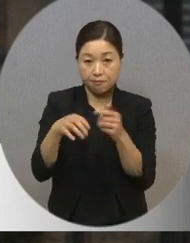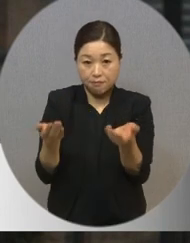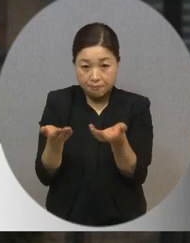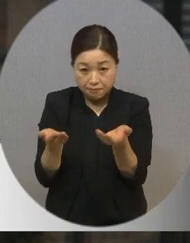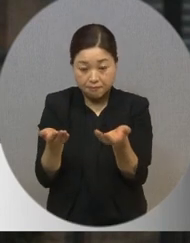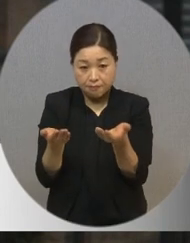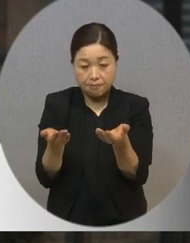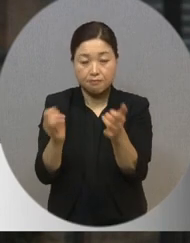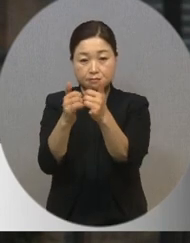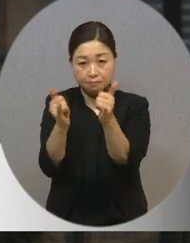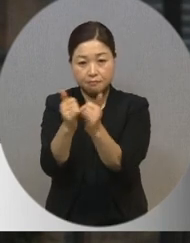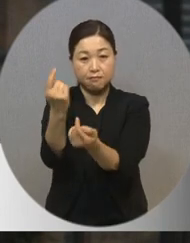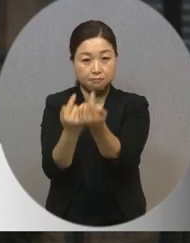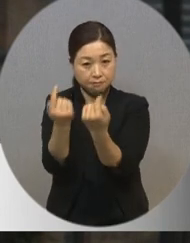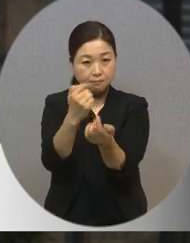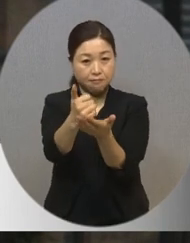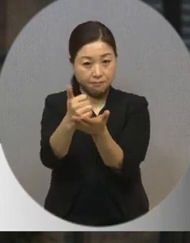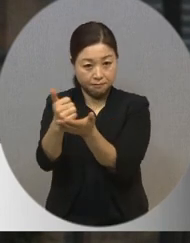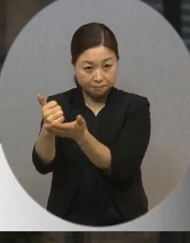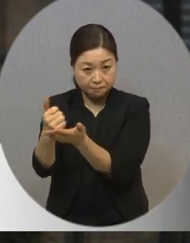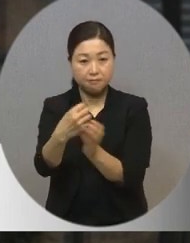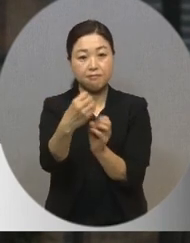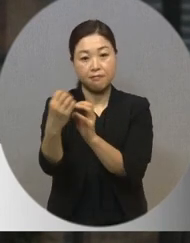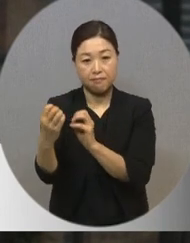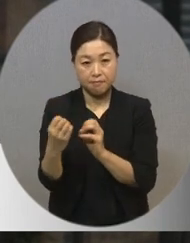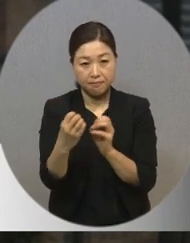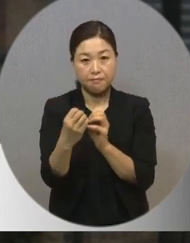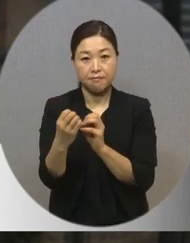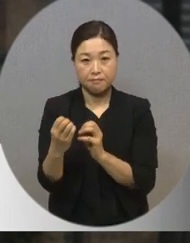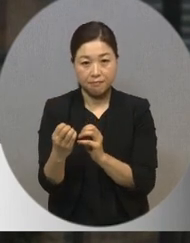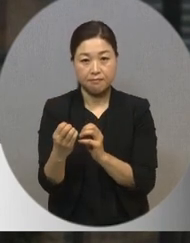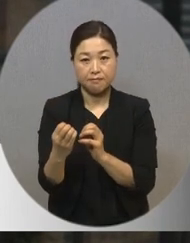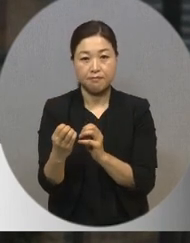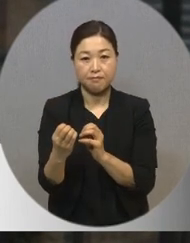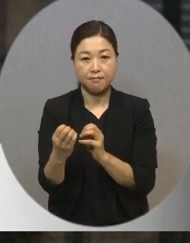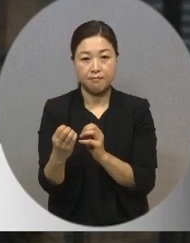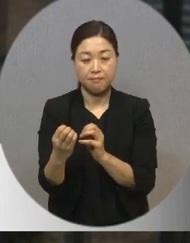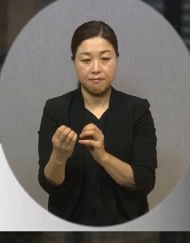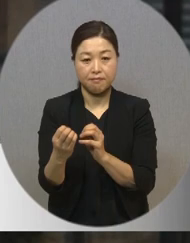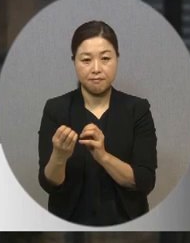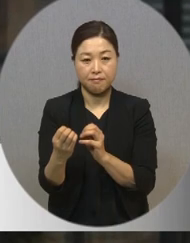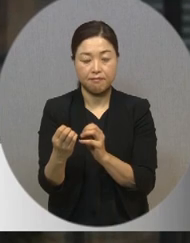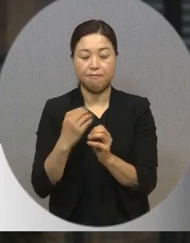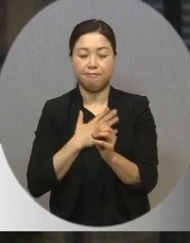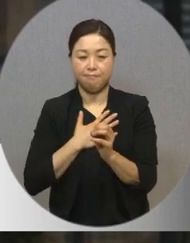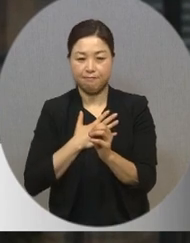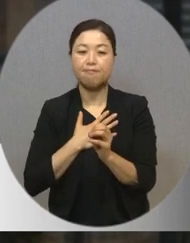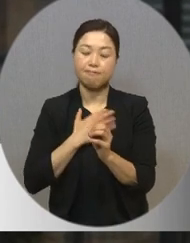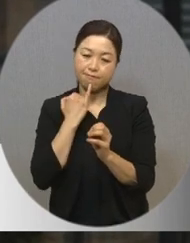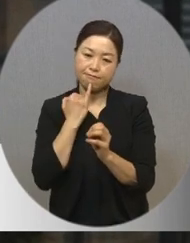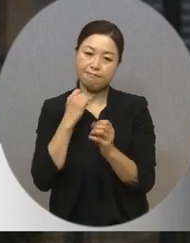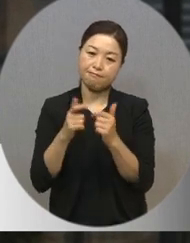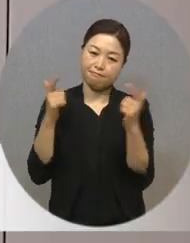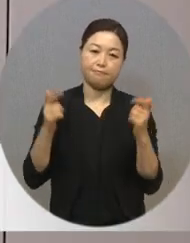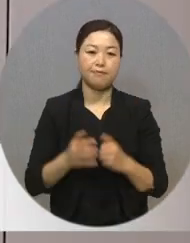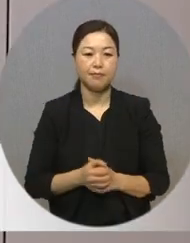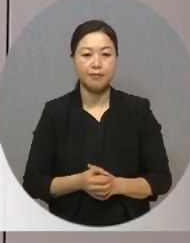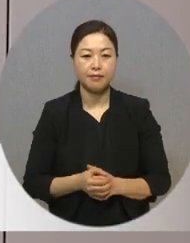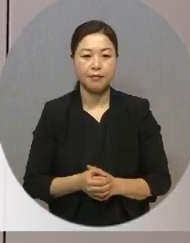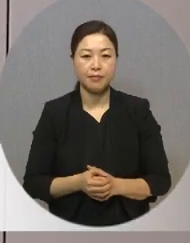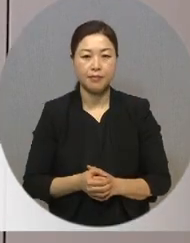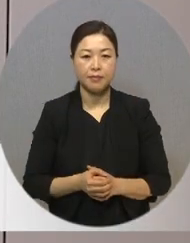보니까 사람이 조금씩 대화할 때 좀 계속 많이